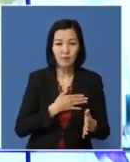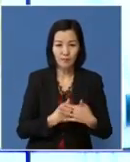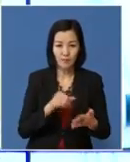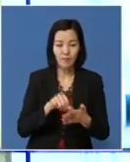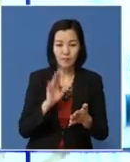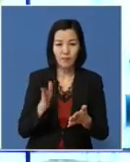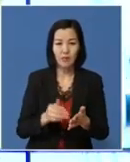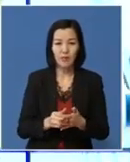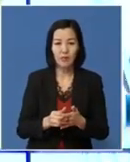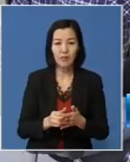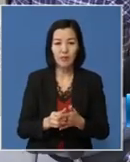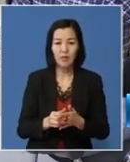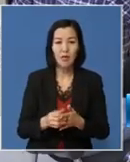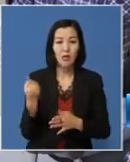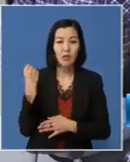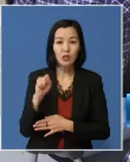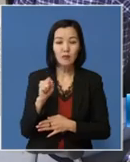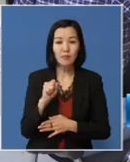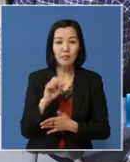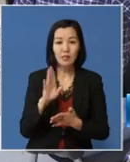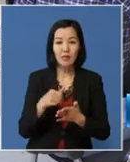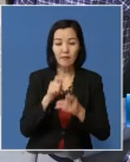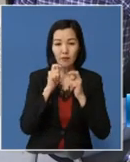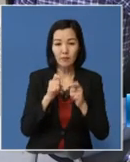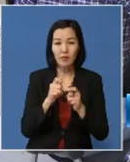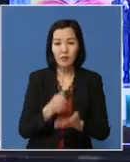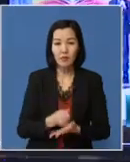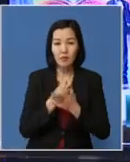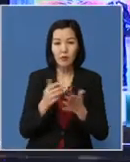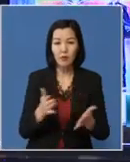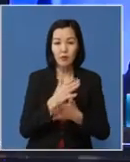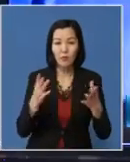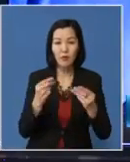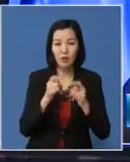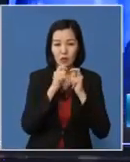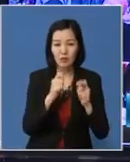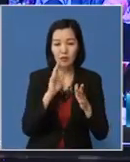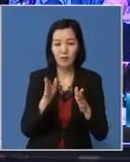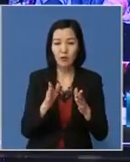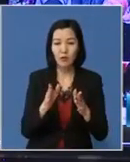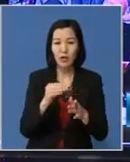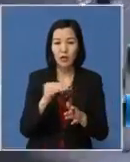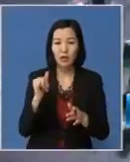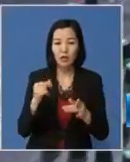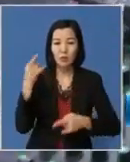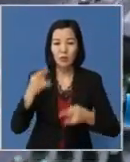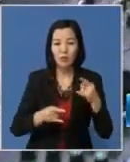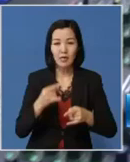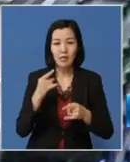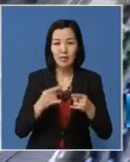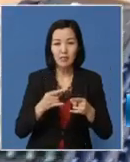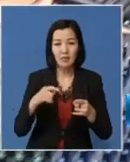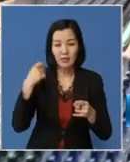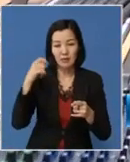саламыз деп отыр. Ал жеңімпаз бас жүлде иегерін демеушілердің қомақты сыйлығы күтіп тұр. Әрі жетісу арнасы арнайы